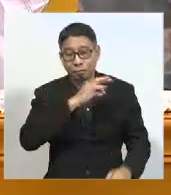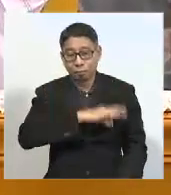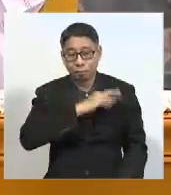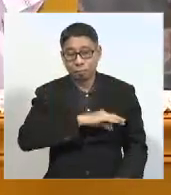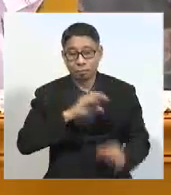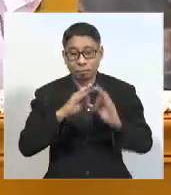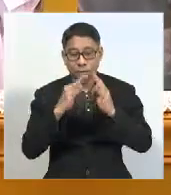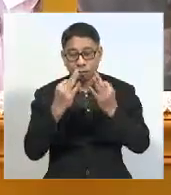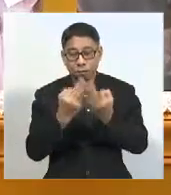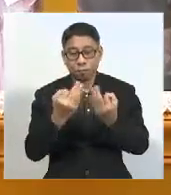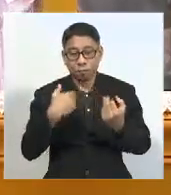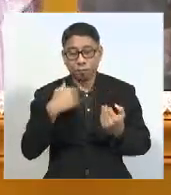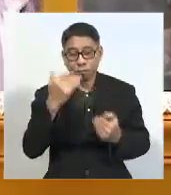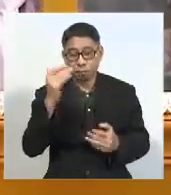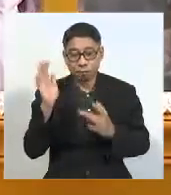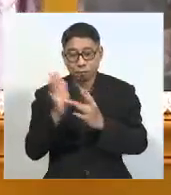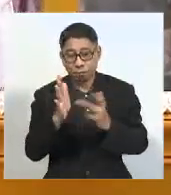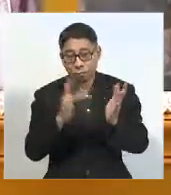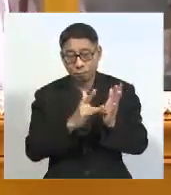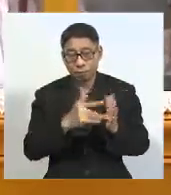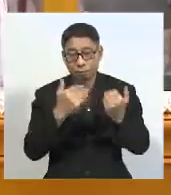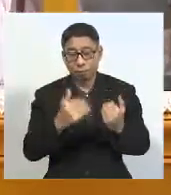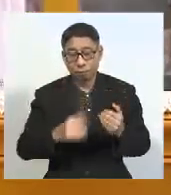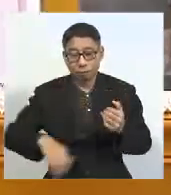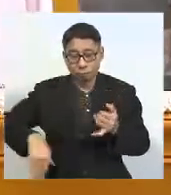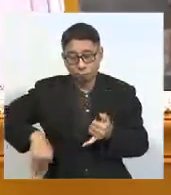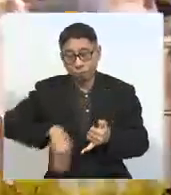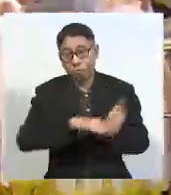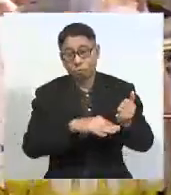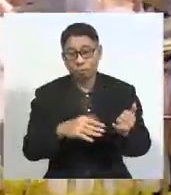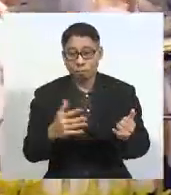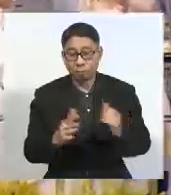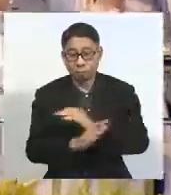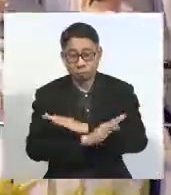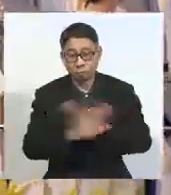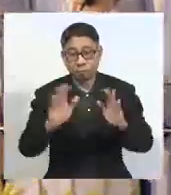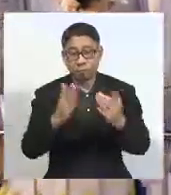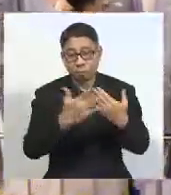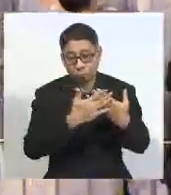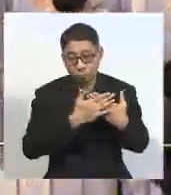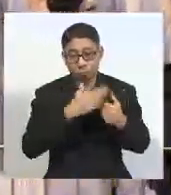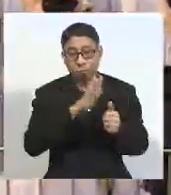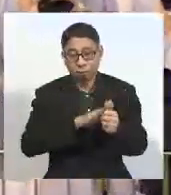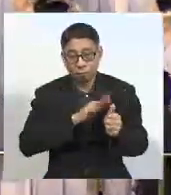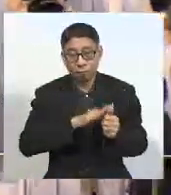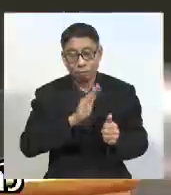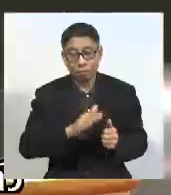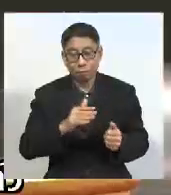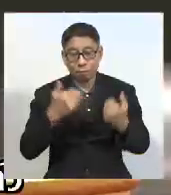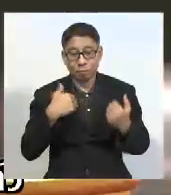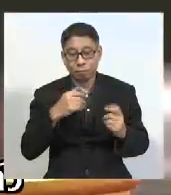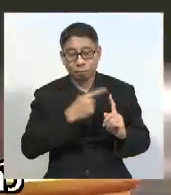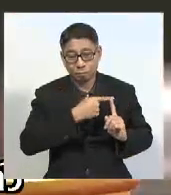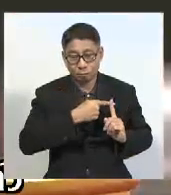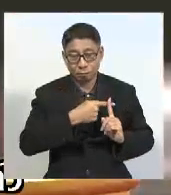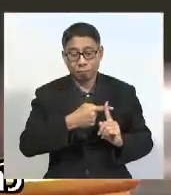บครัวขออย่าให้คริสตชนคาทอลิกทอดทิ้งบุคคลเหล่านั้นโดยใช้ความรักความเมตตาของพระเจ้าเยียวยาบาด